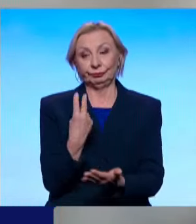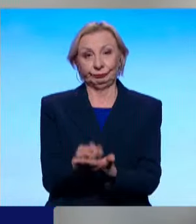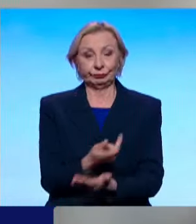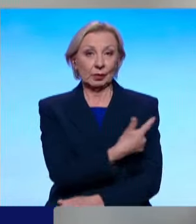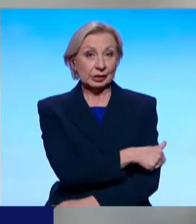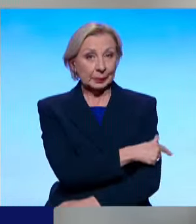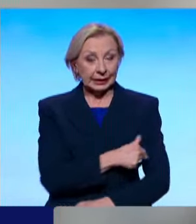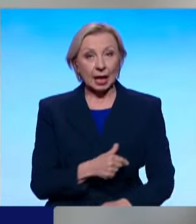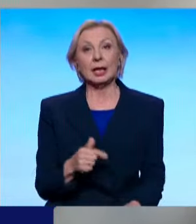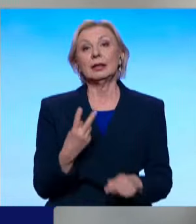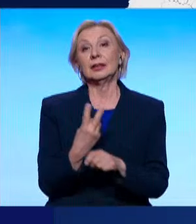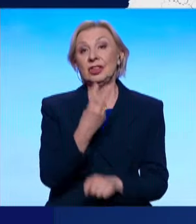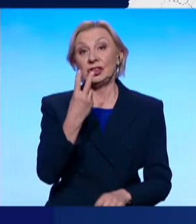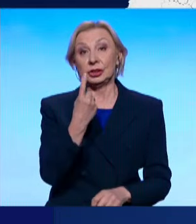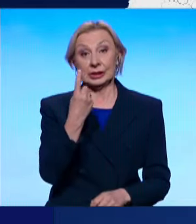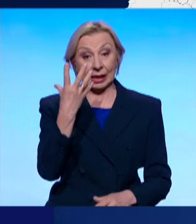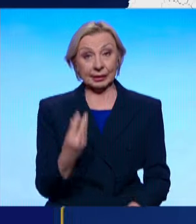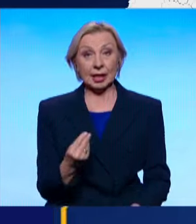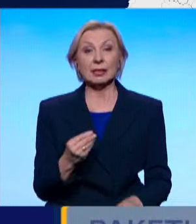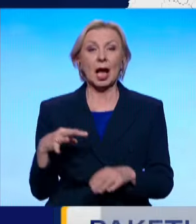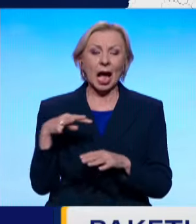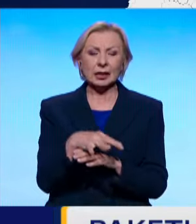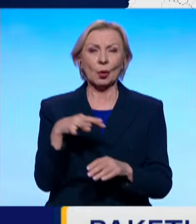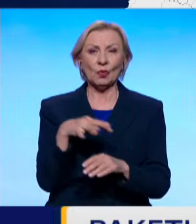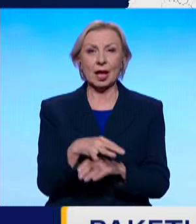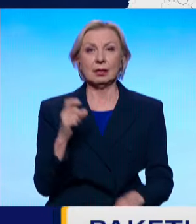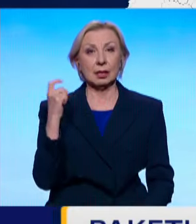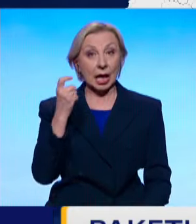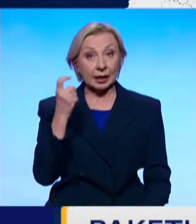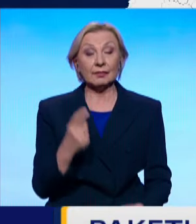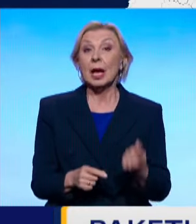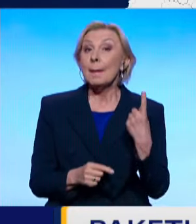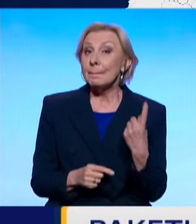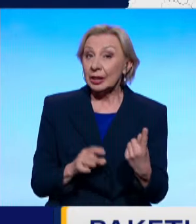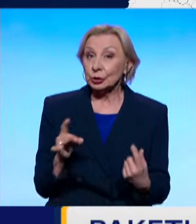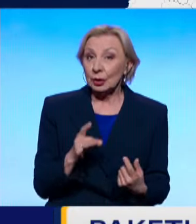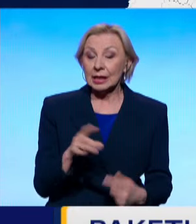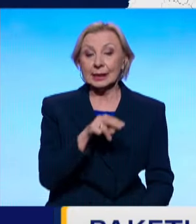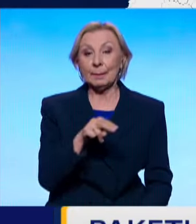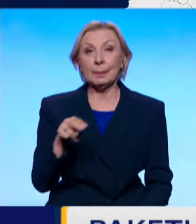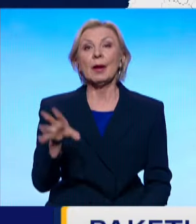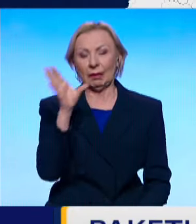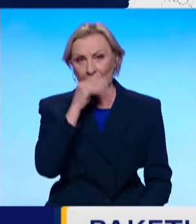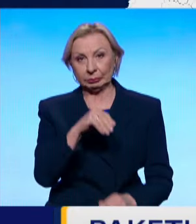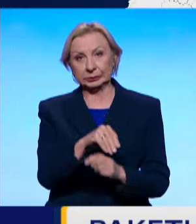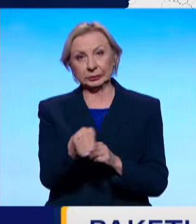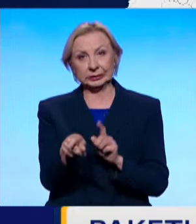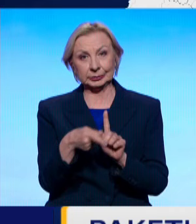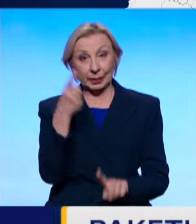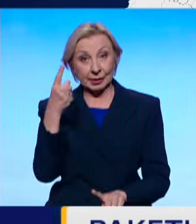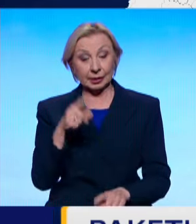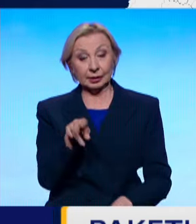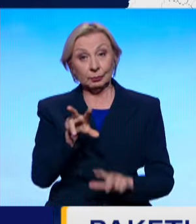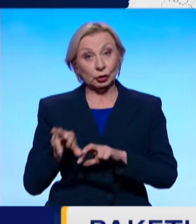шпиталі. І вже двічі за день атакували Харків. Першого разу нашій ППО вдалося збити ворожий дрон.